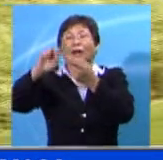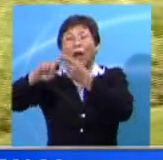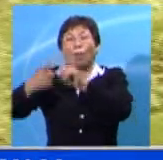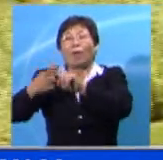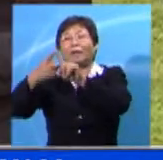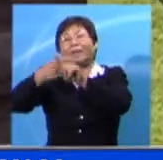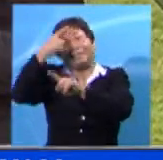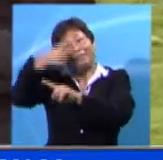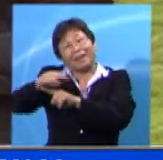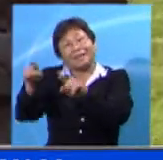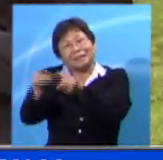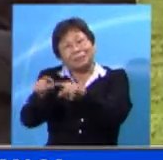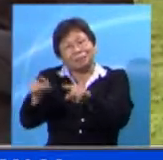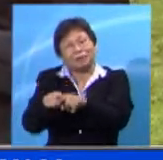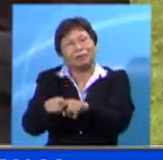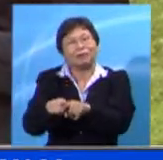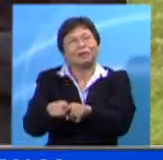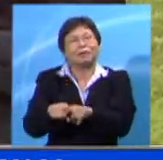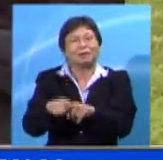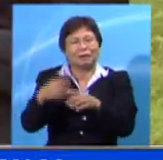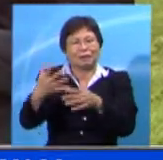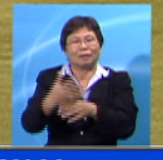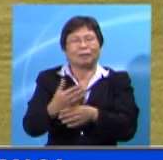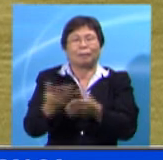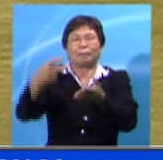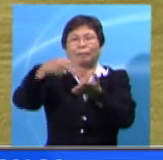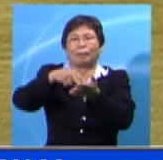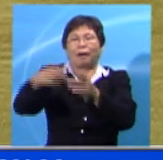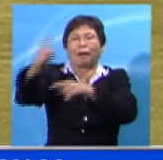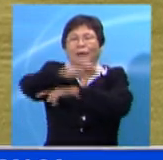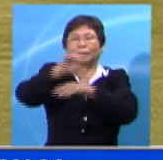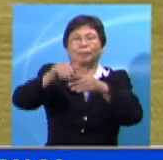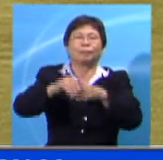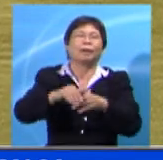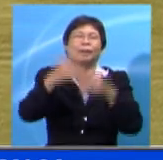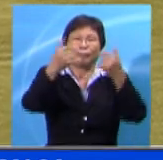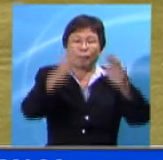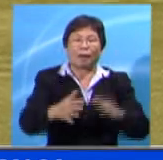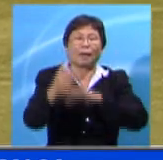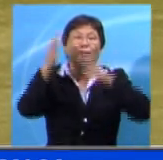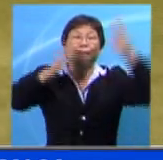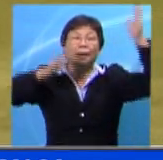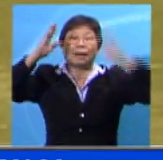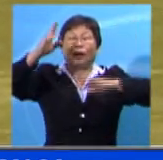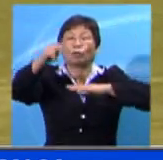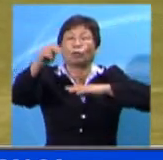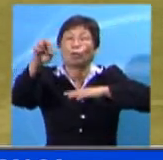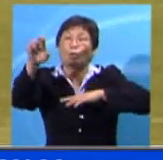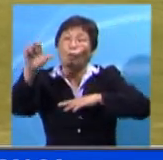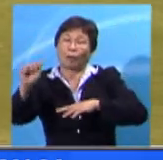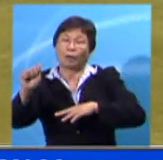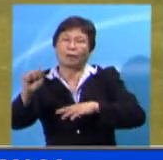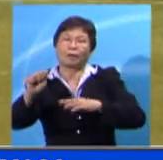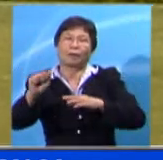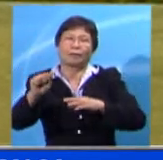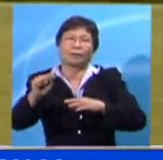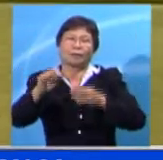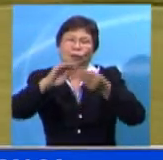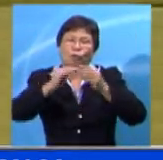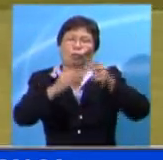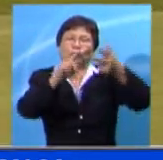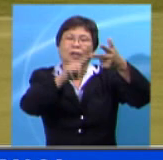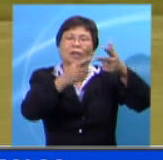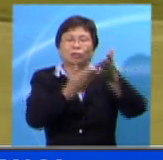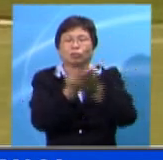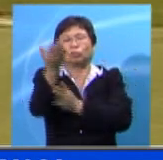chayanik wangatapon walaupun berjaya bangkit pada hari penutup manakala pemain negara norur Dariah Damian sekadar tempat ketiga